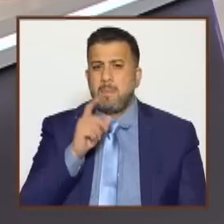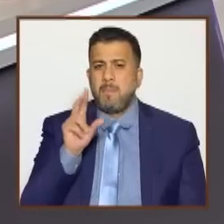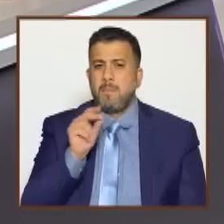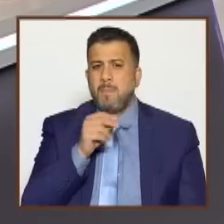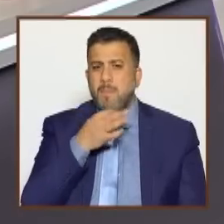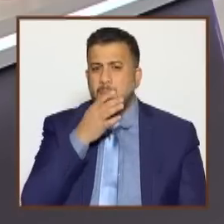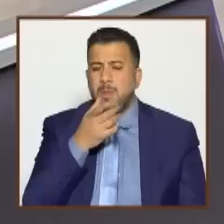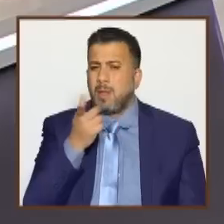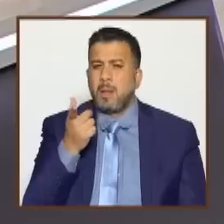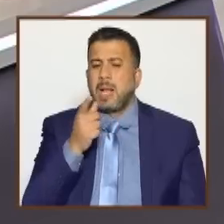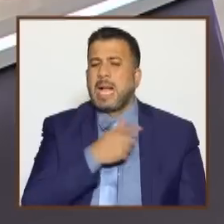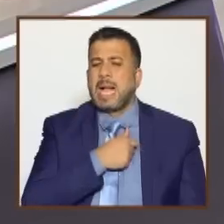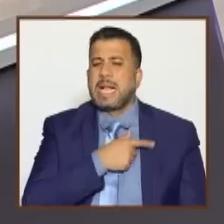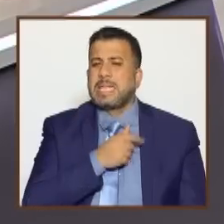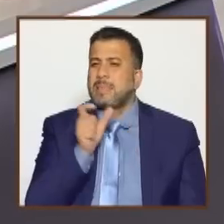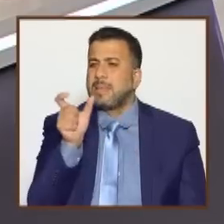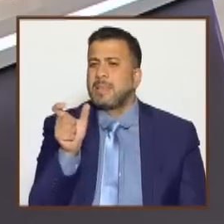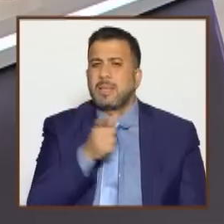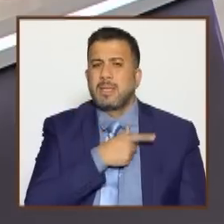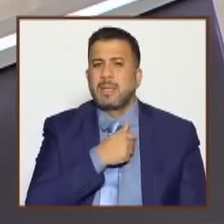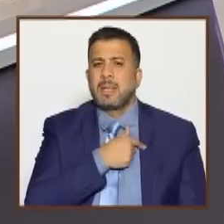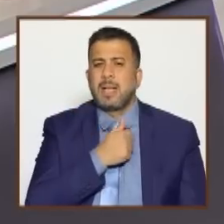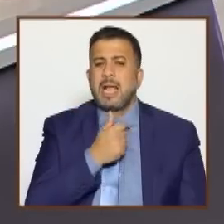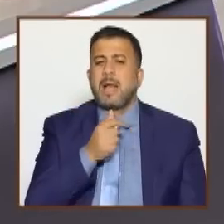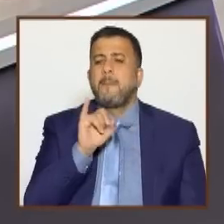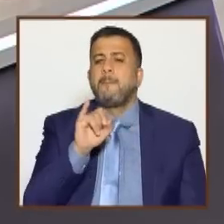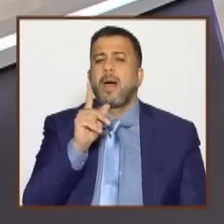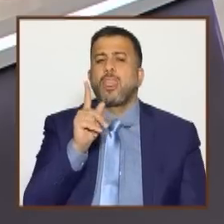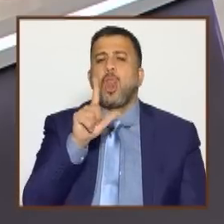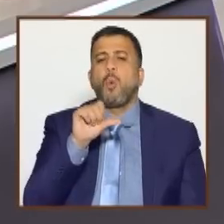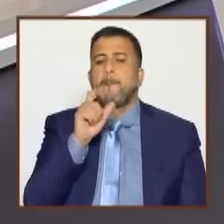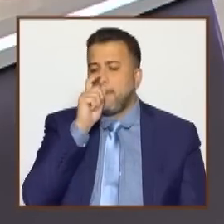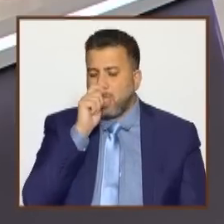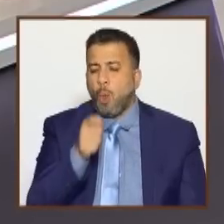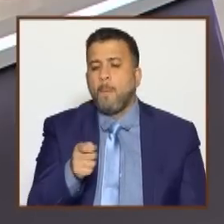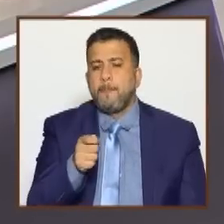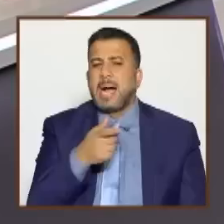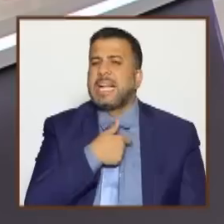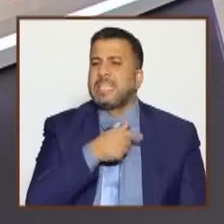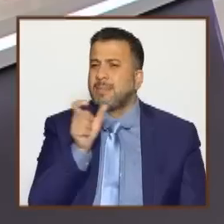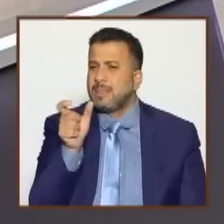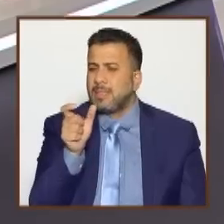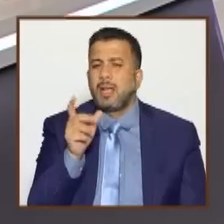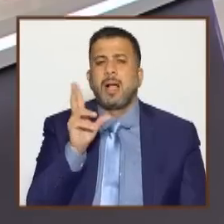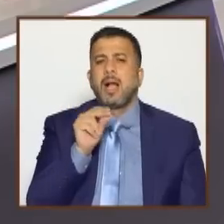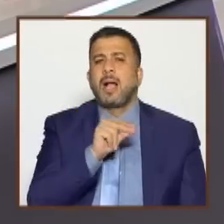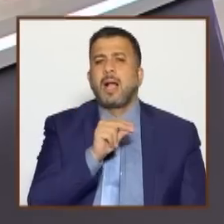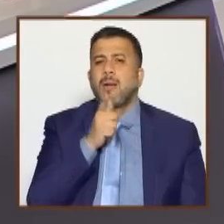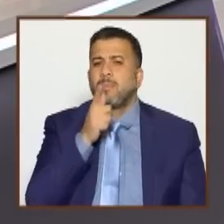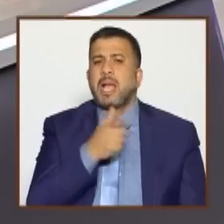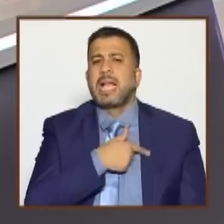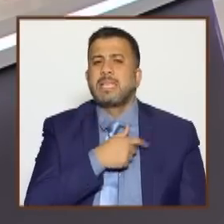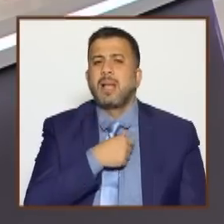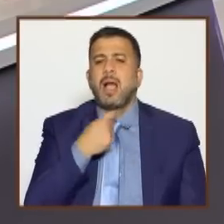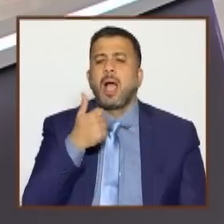زبر المظلوم واحد يشنع امراه ابو غضب، هل يعني انا يمكن اقول لهذه ما زين، لكن يقول انا راضي انك